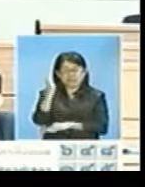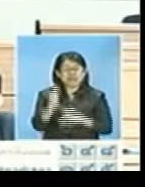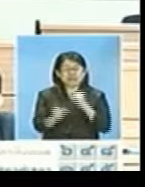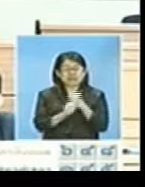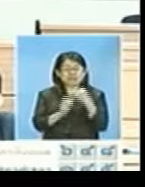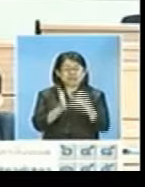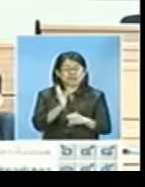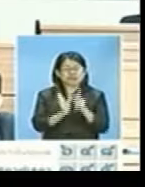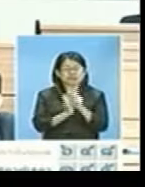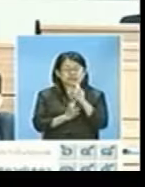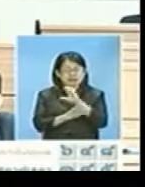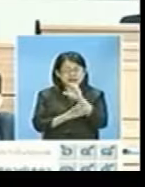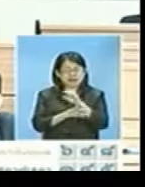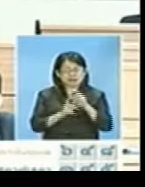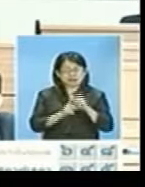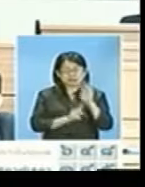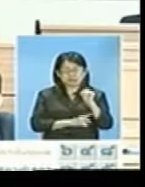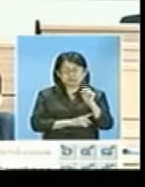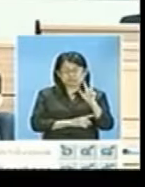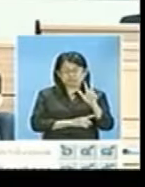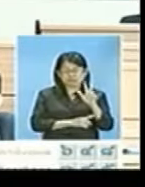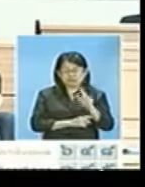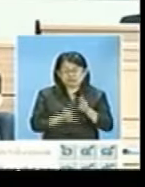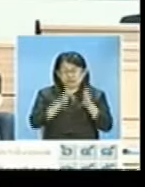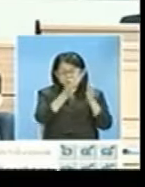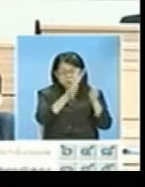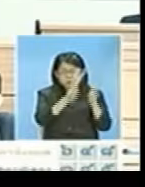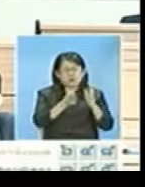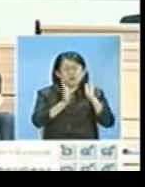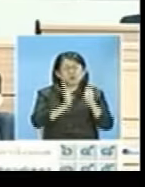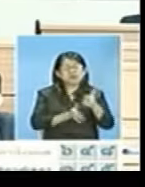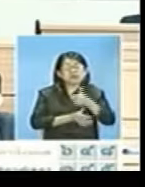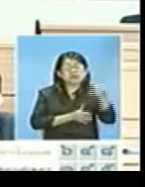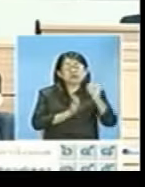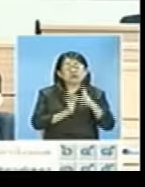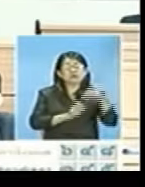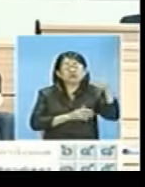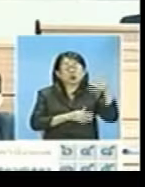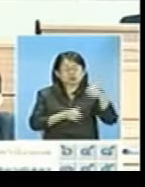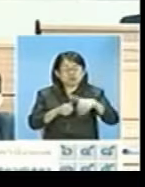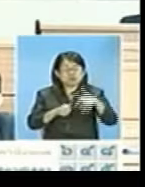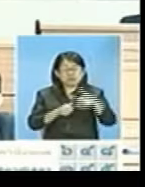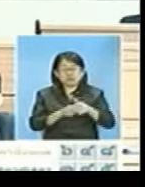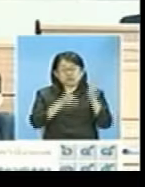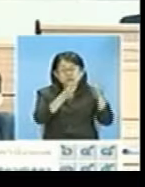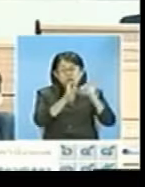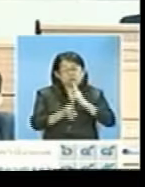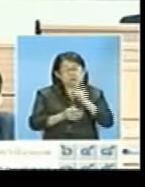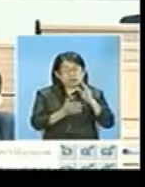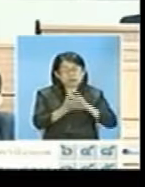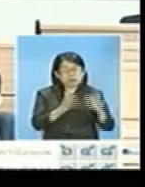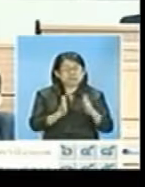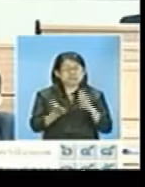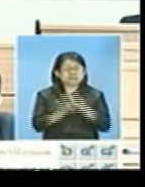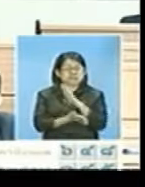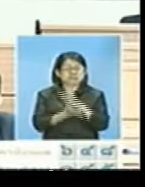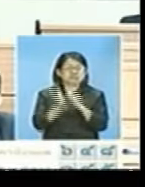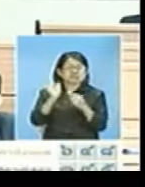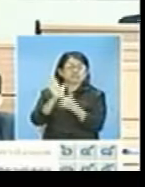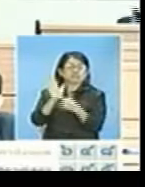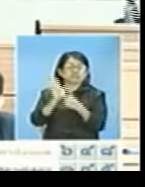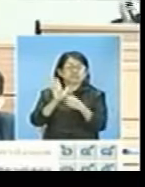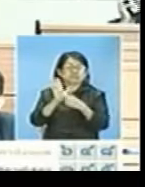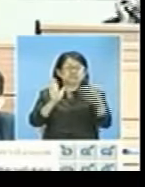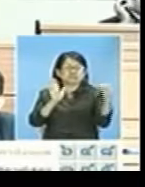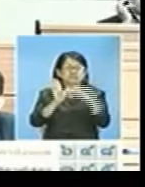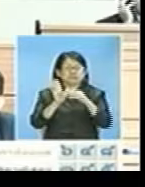ข้อบังคับที่43ใส่ร้ายป้ายสีคนอื่นคนนอกแล้วก็เอาเอกสารมาแสด